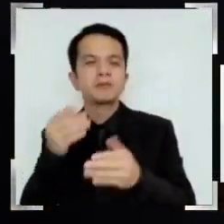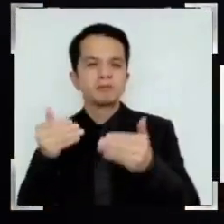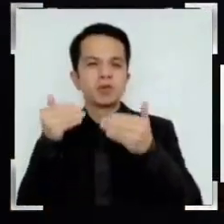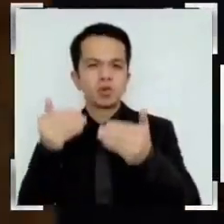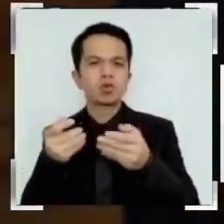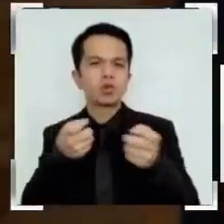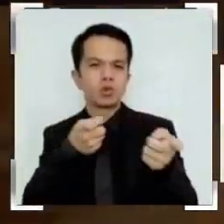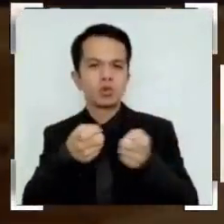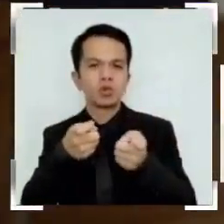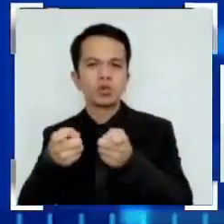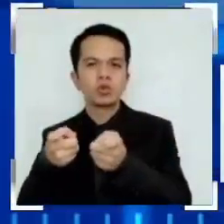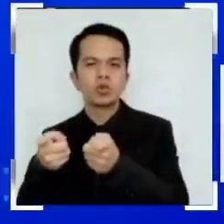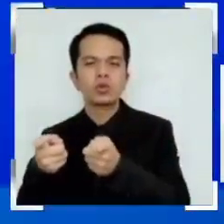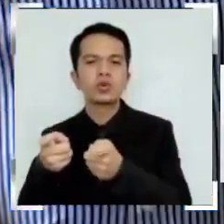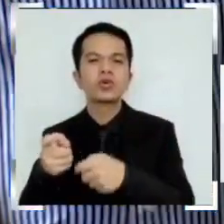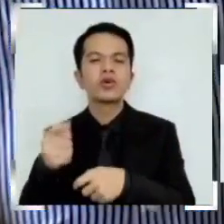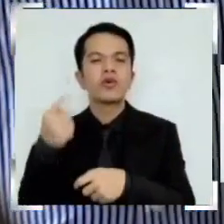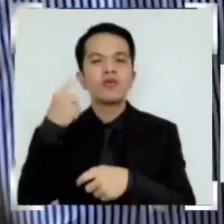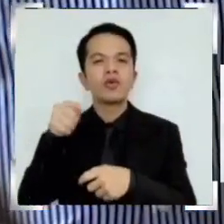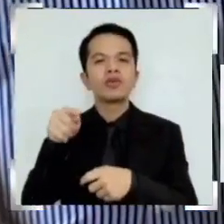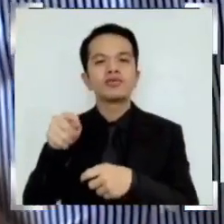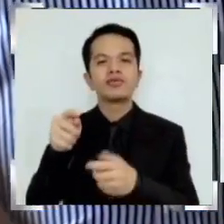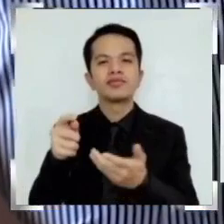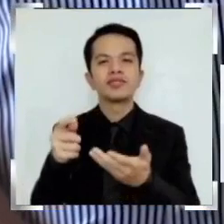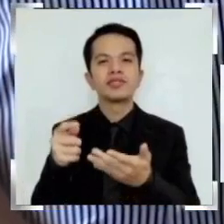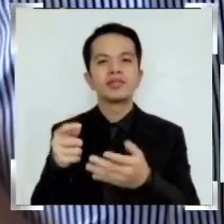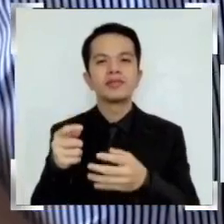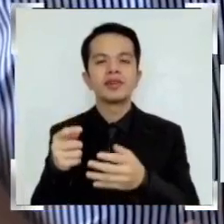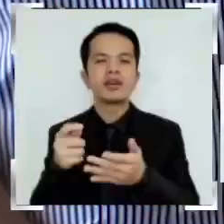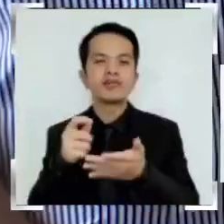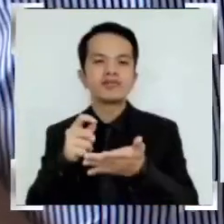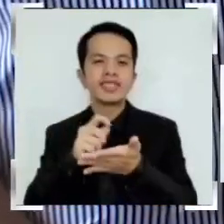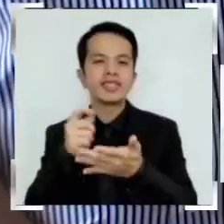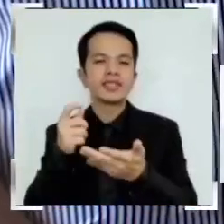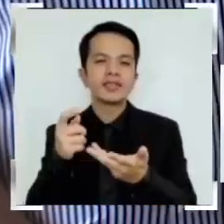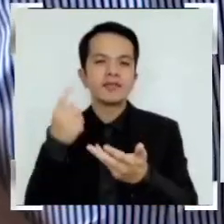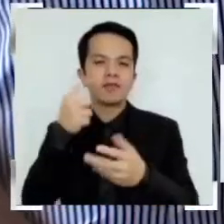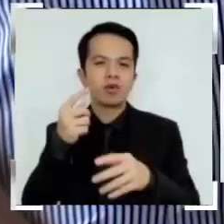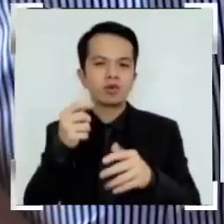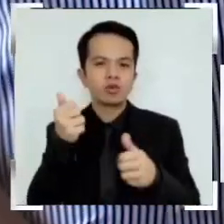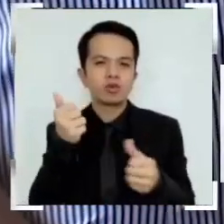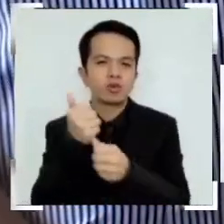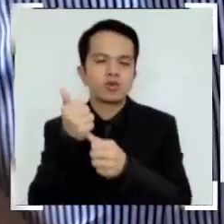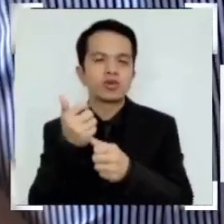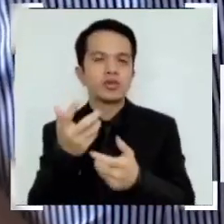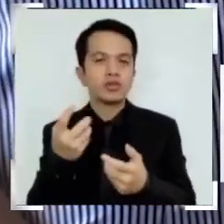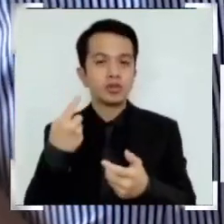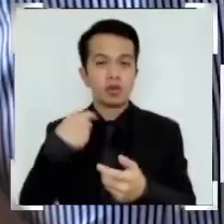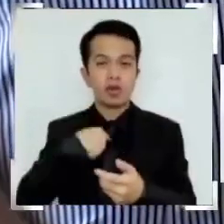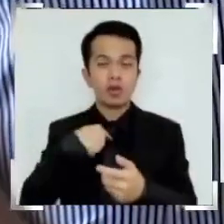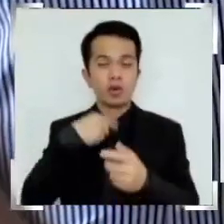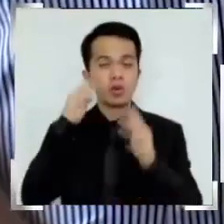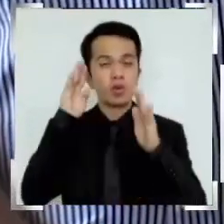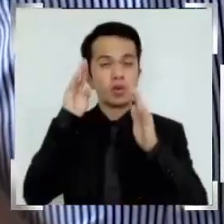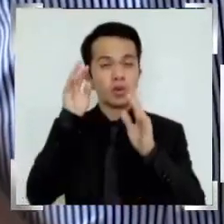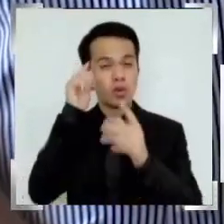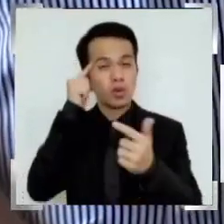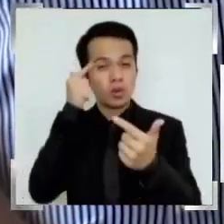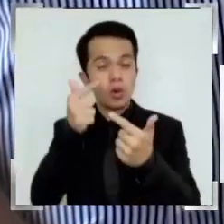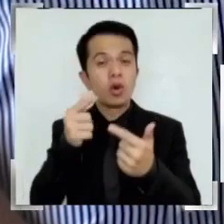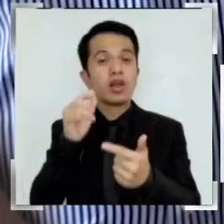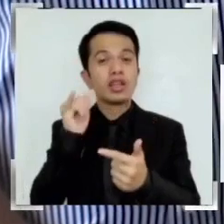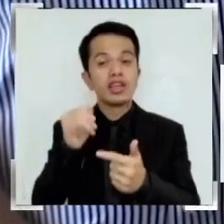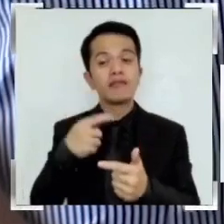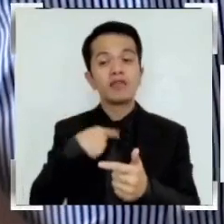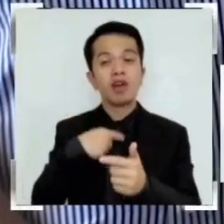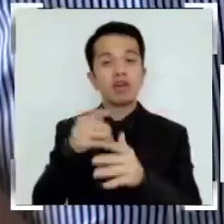kagawaran bilang kalihim nito. Ang aking hangarin para sa DA ay pag iniwanan ko ang DA, by